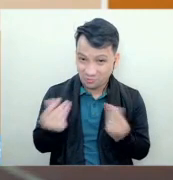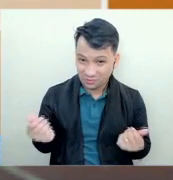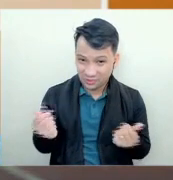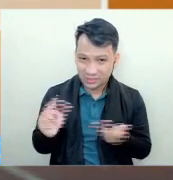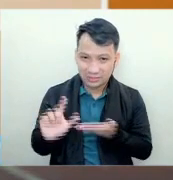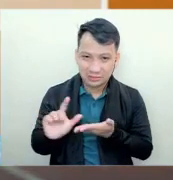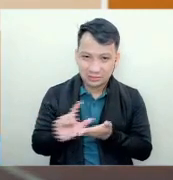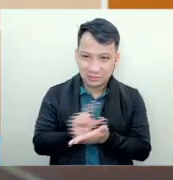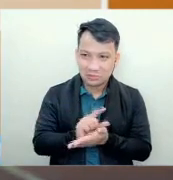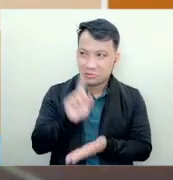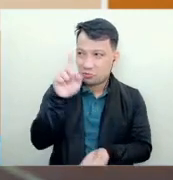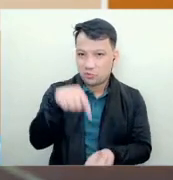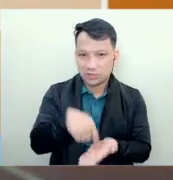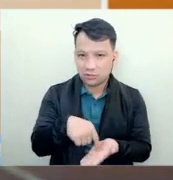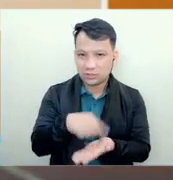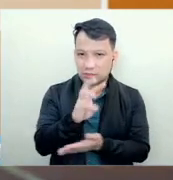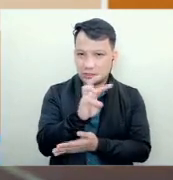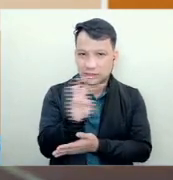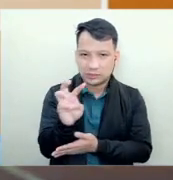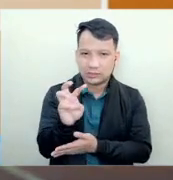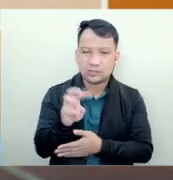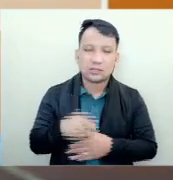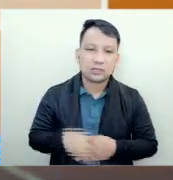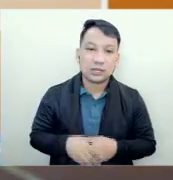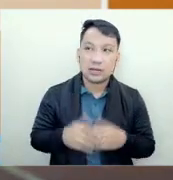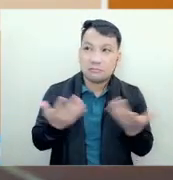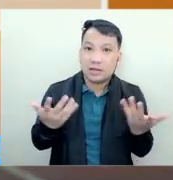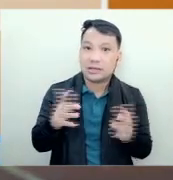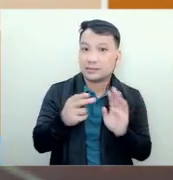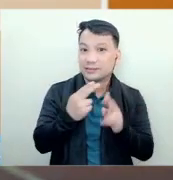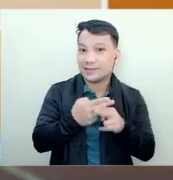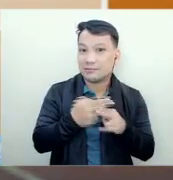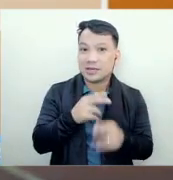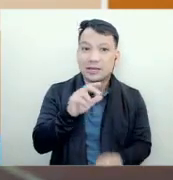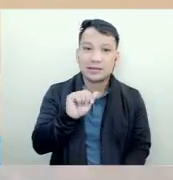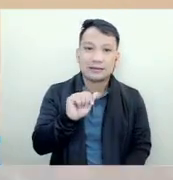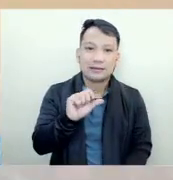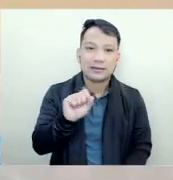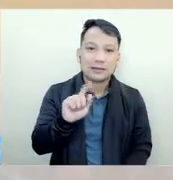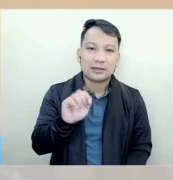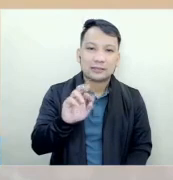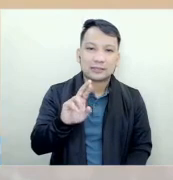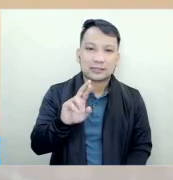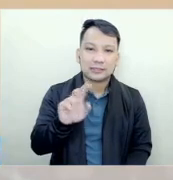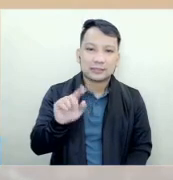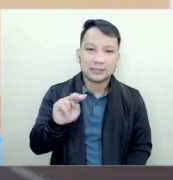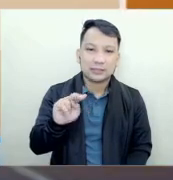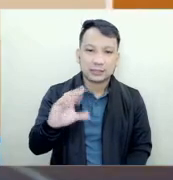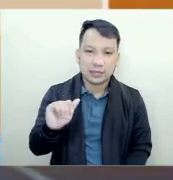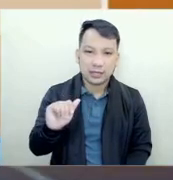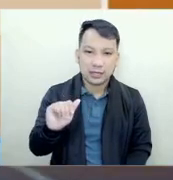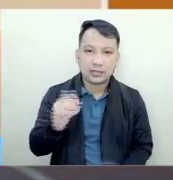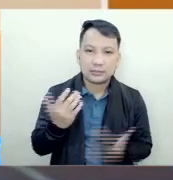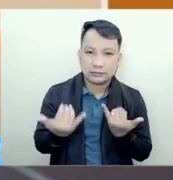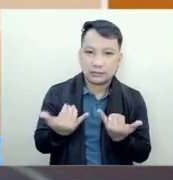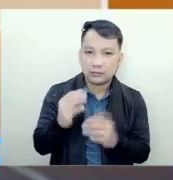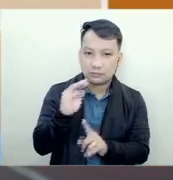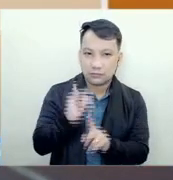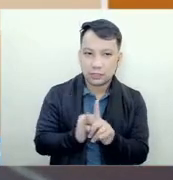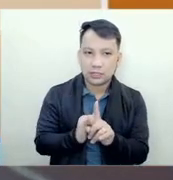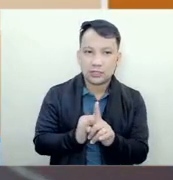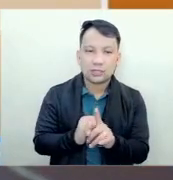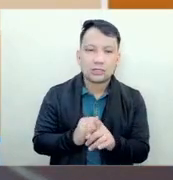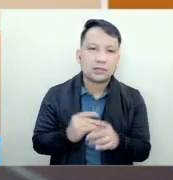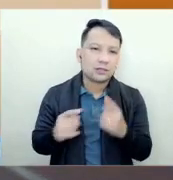nilang 1,616 AstraZeneca doses. Ngayong Mayo lang, higit times 4 ang inilobo ng COVID-19 cases